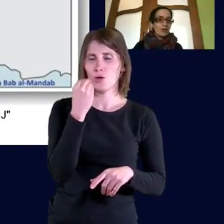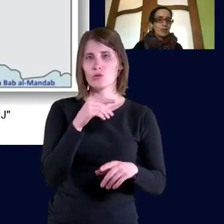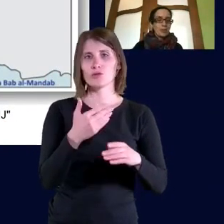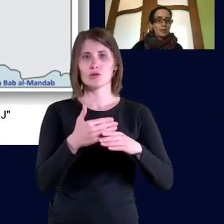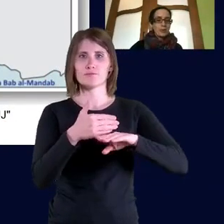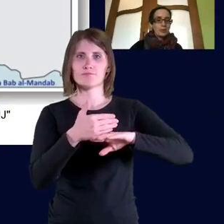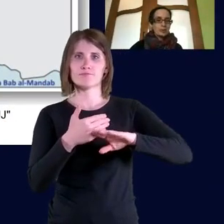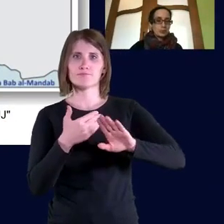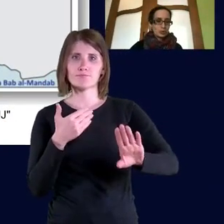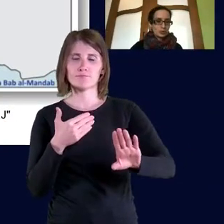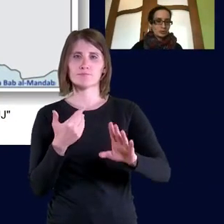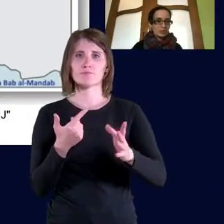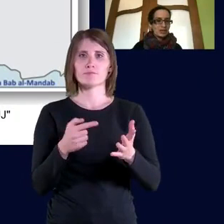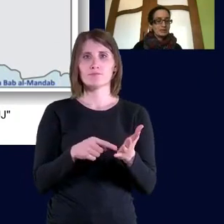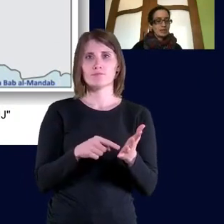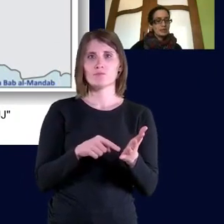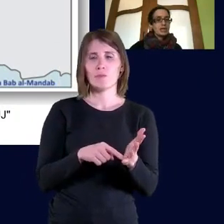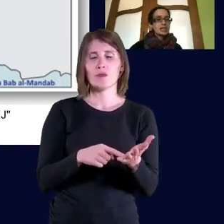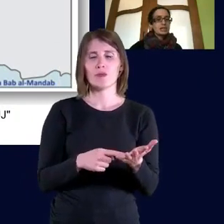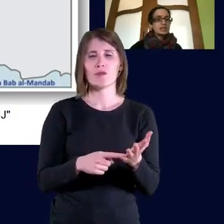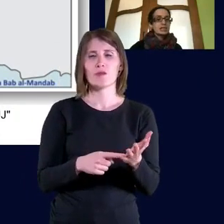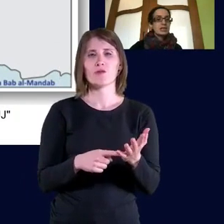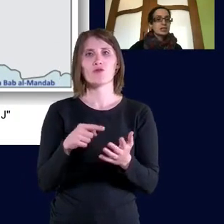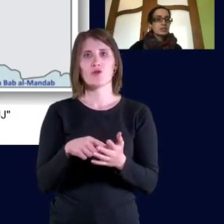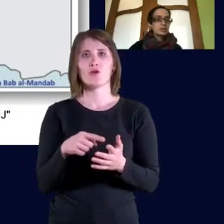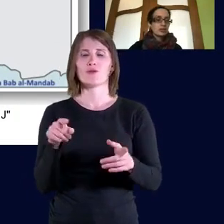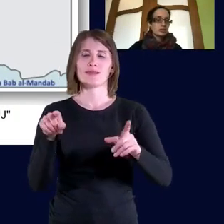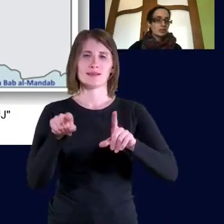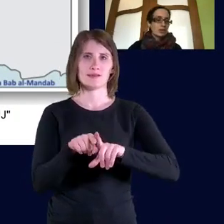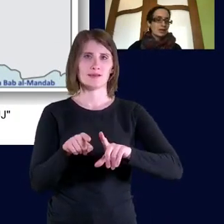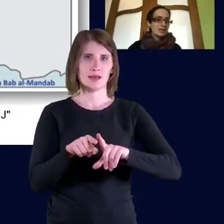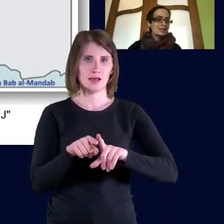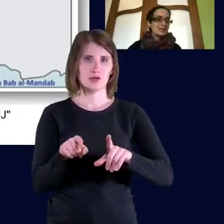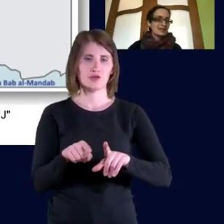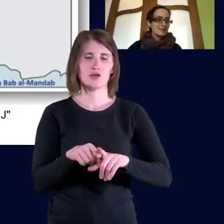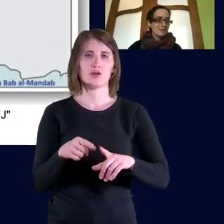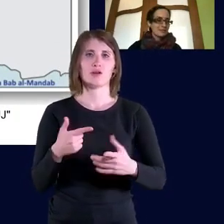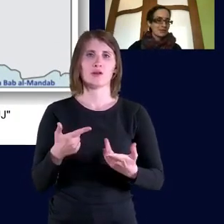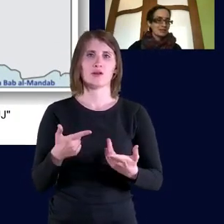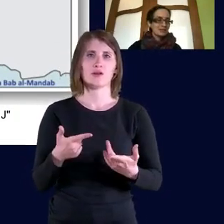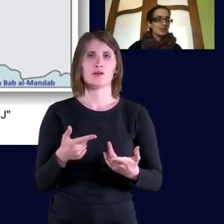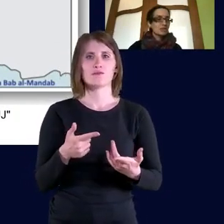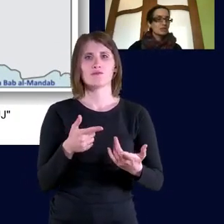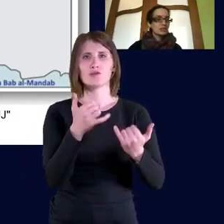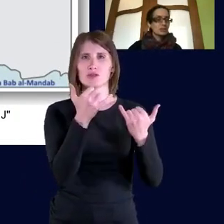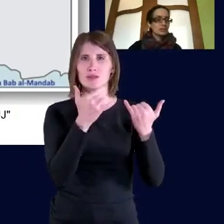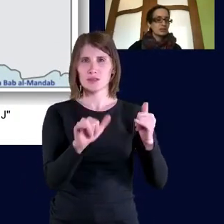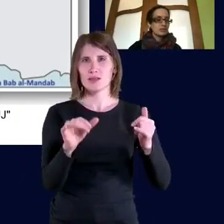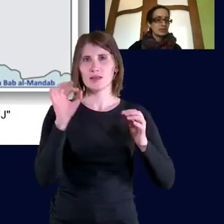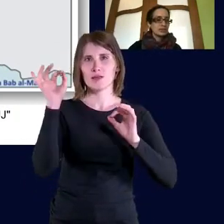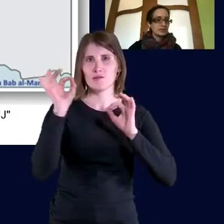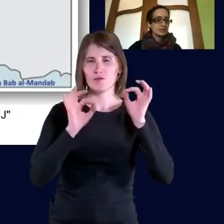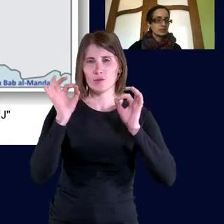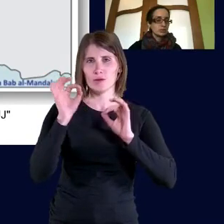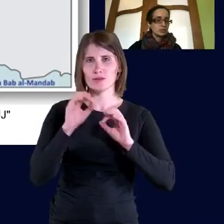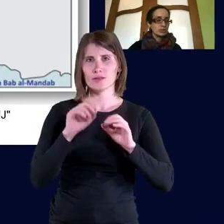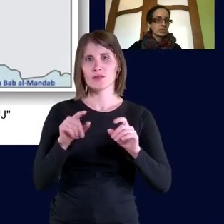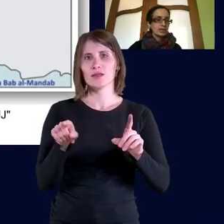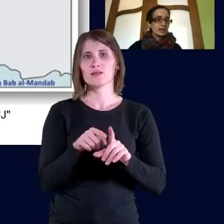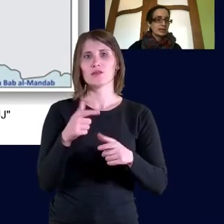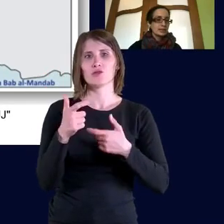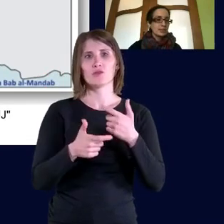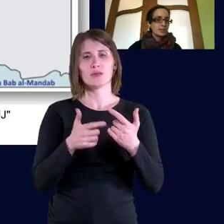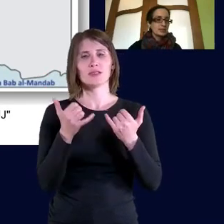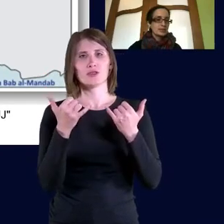granice lądowe pomiędzy poszczególnymi elementami też ponieważ są inne informacje zostały zastosowane inne